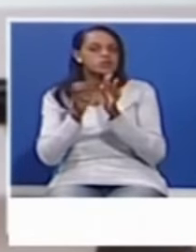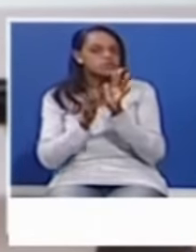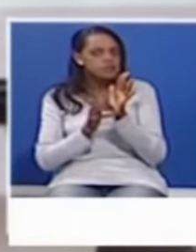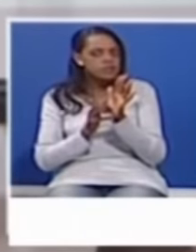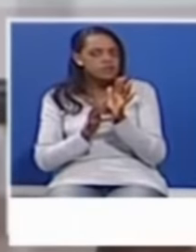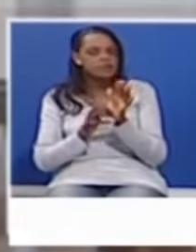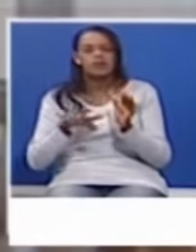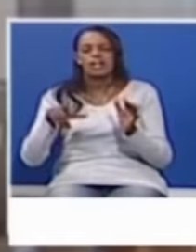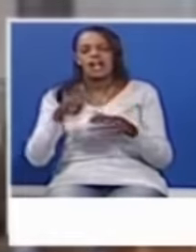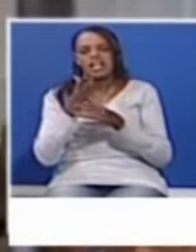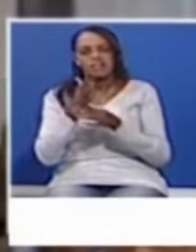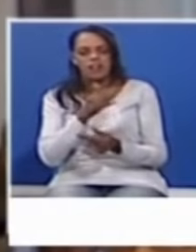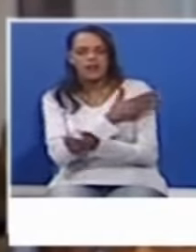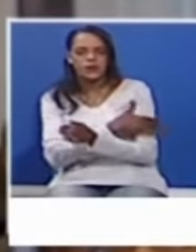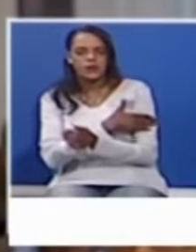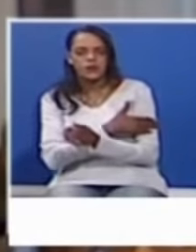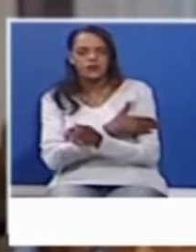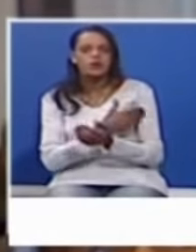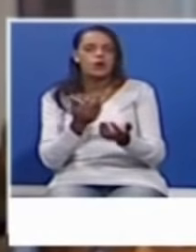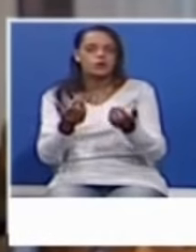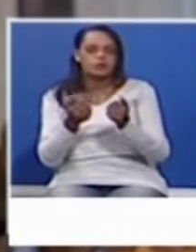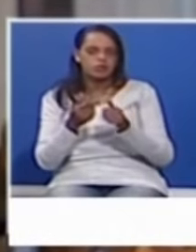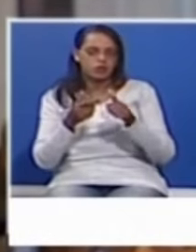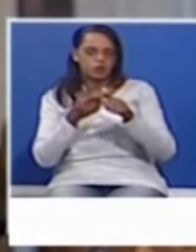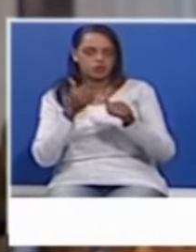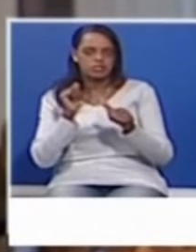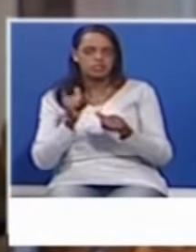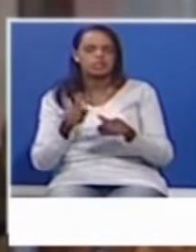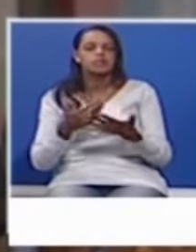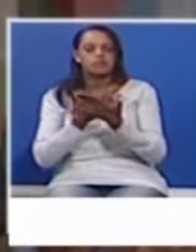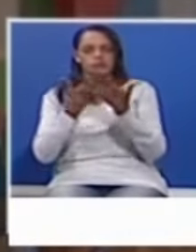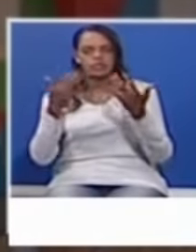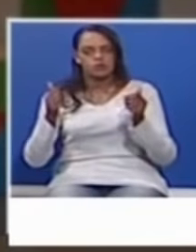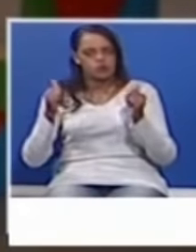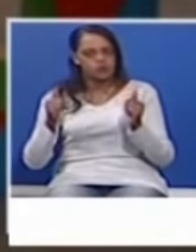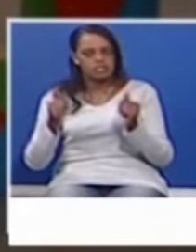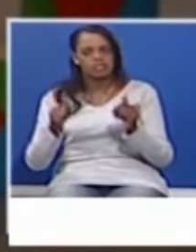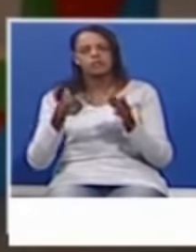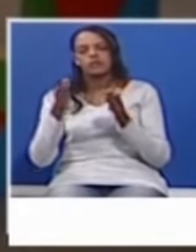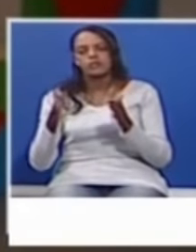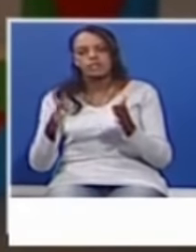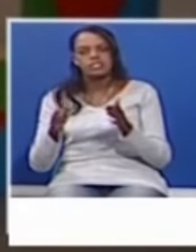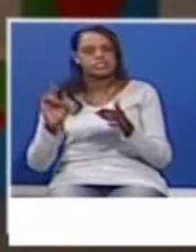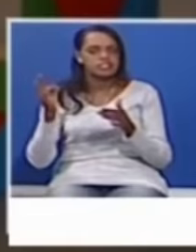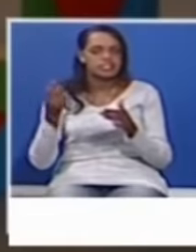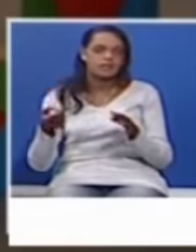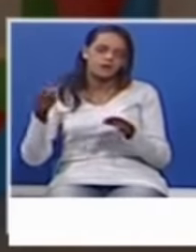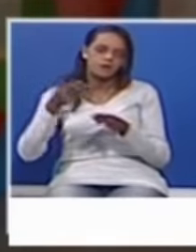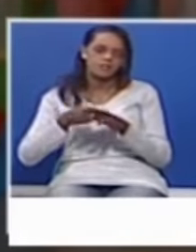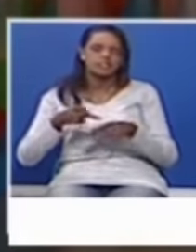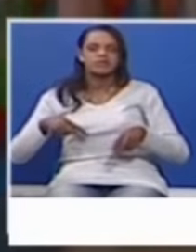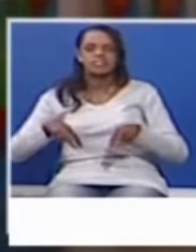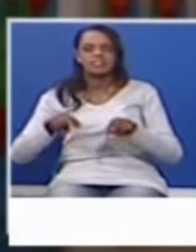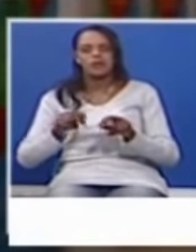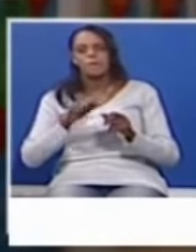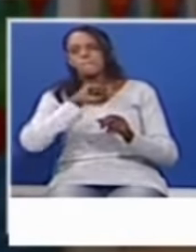ፀብፀባት ቆንስላዊ ኣገልግሎት ንምውፃፅ ክውሰድ ዘለዎ ተበግሶታት ምንፃር ጉባኣት ናይ ውዳበታትን ዜጋታትን ምሕያል ምንቅስቃስ